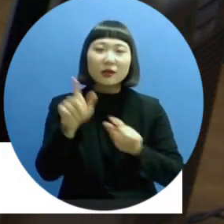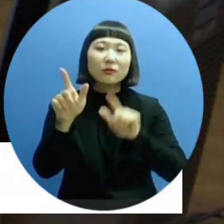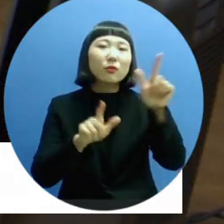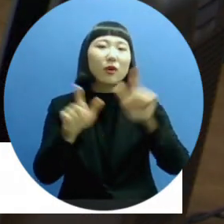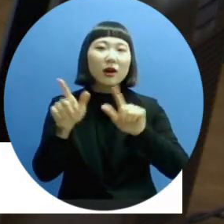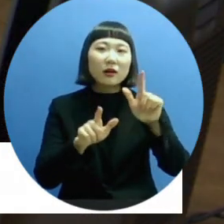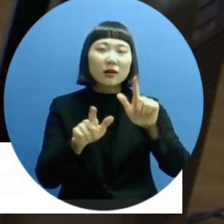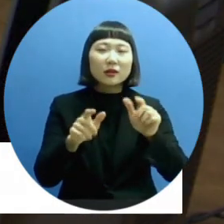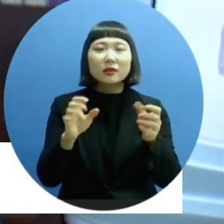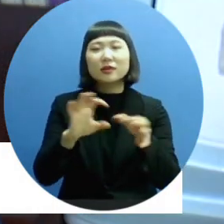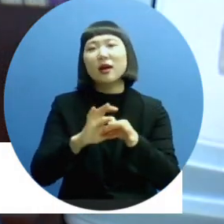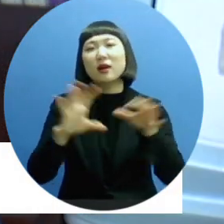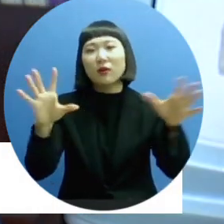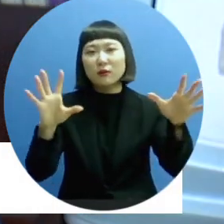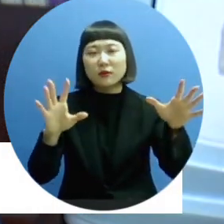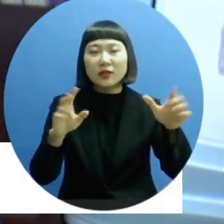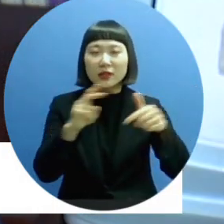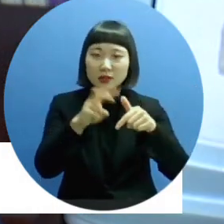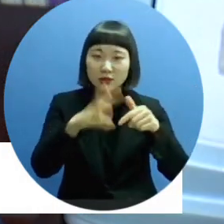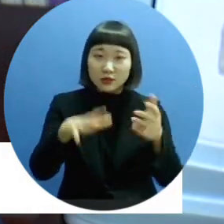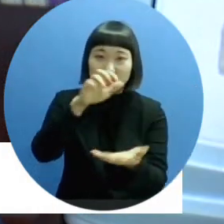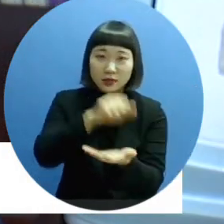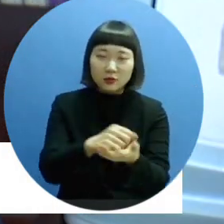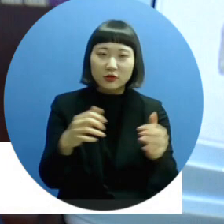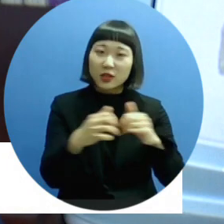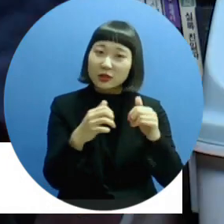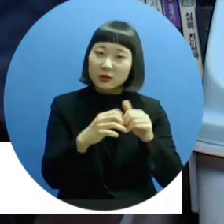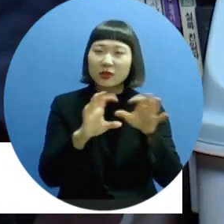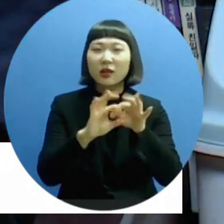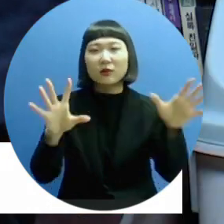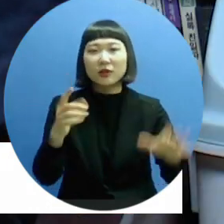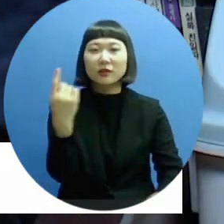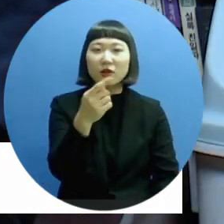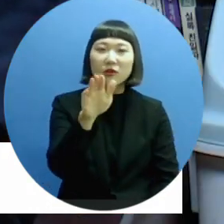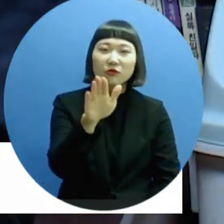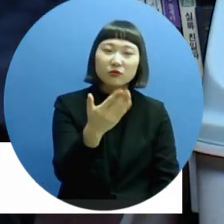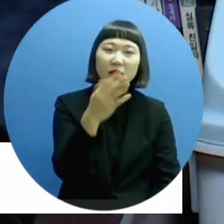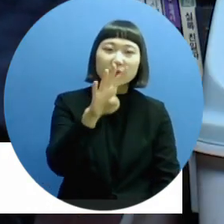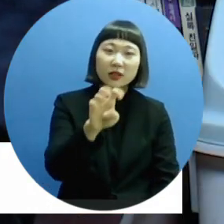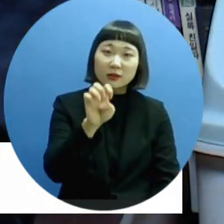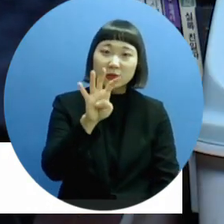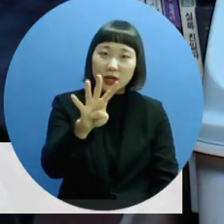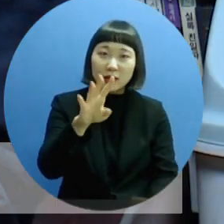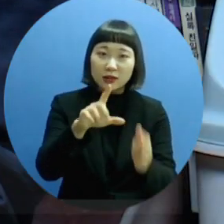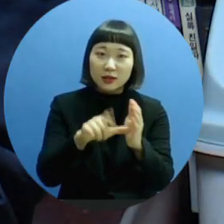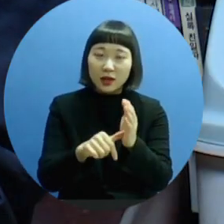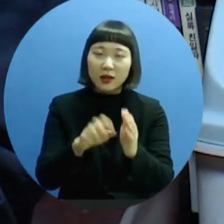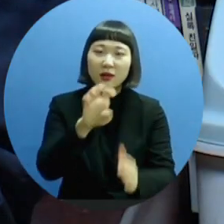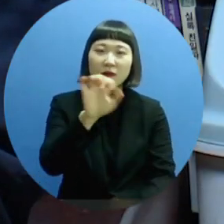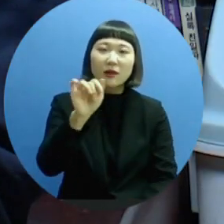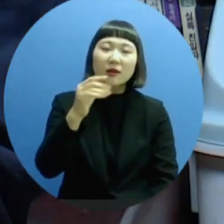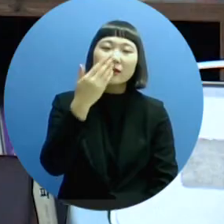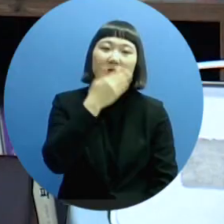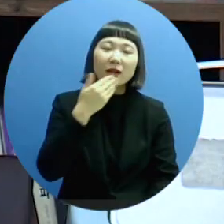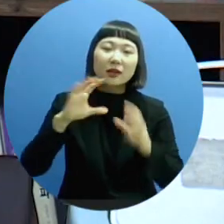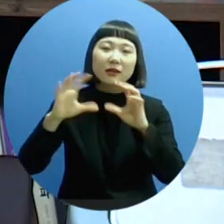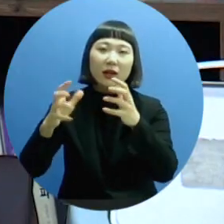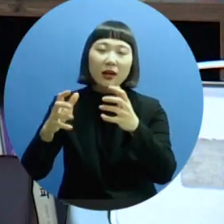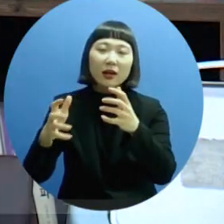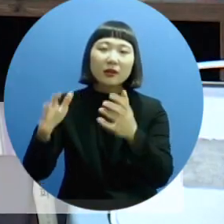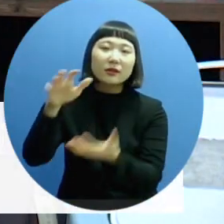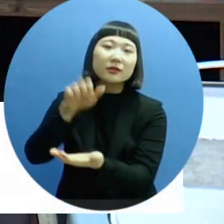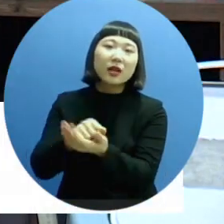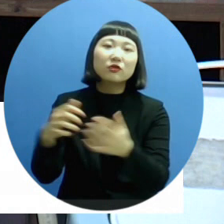1944년 태평양 전쟁 때 필리핀 레이테만 상륙작전의 모습이라는 주장이 나온 겁니다. 이거를